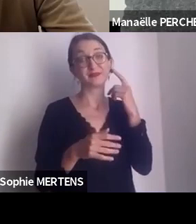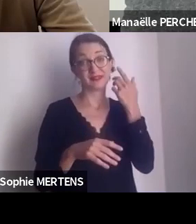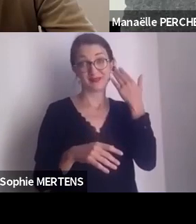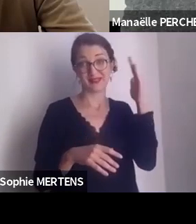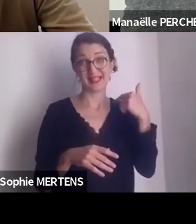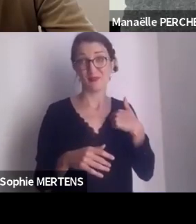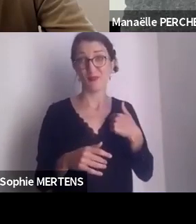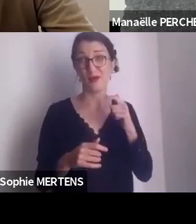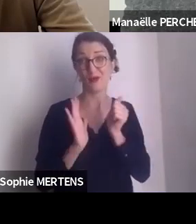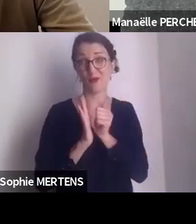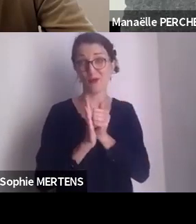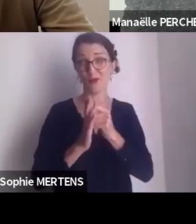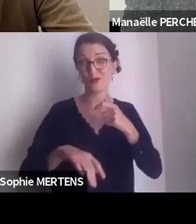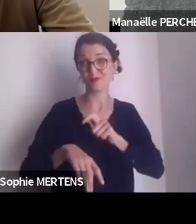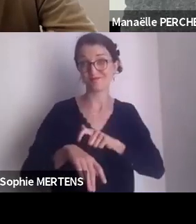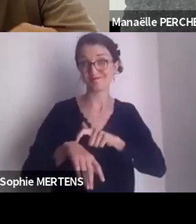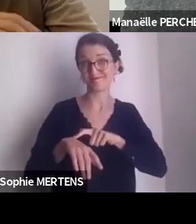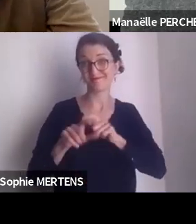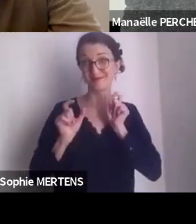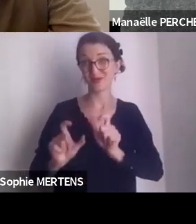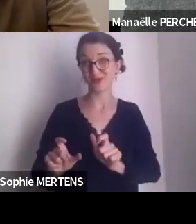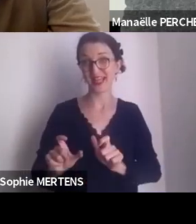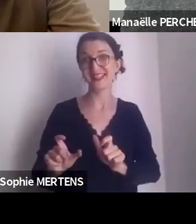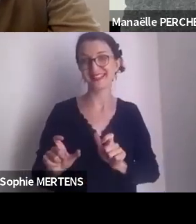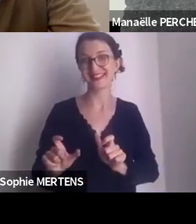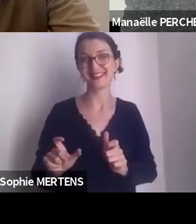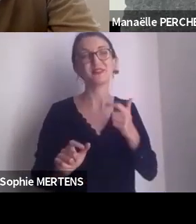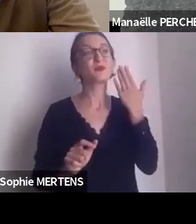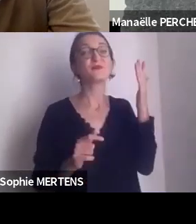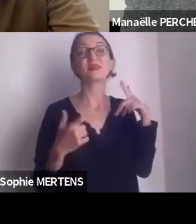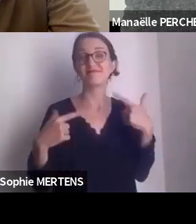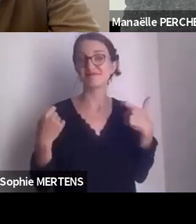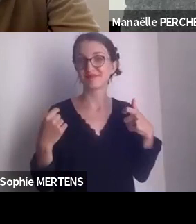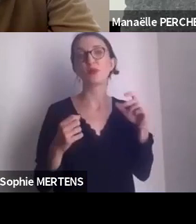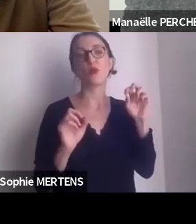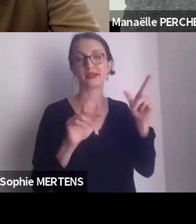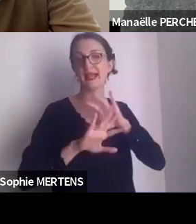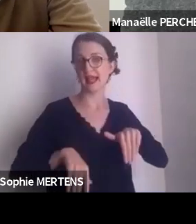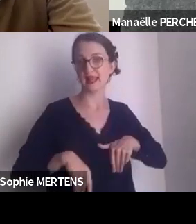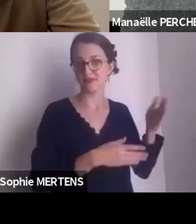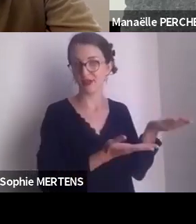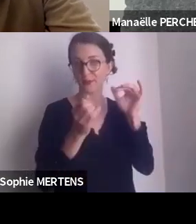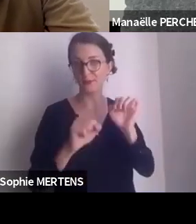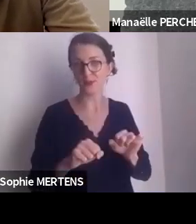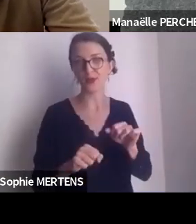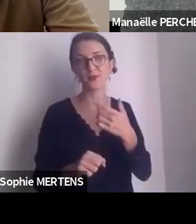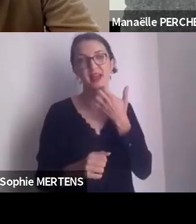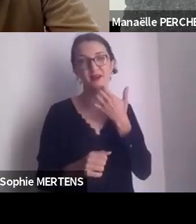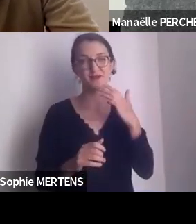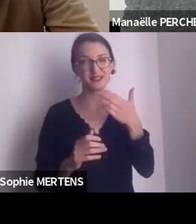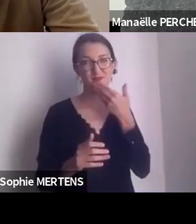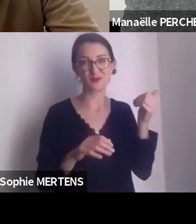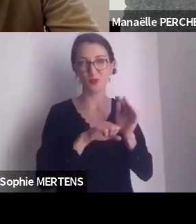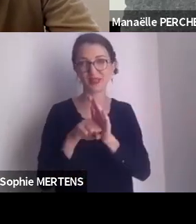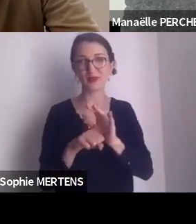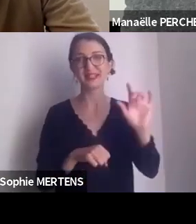souhaite évidemment que Laurent puisse intervenir et on aura évidemment tout ce temps d'échange avec nos webinotes dans le moment des questions-réponses. Et donc, bien sûr, on vous passera